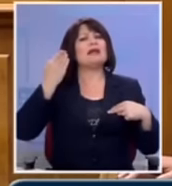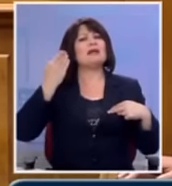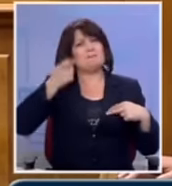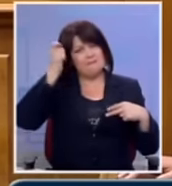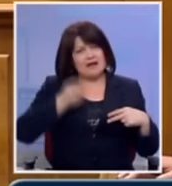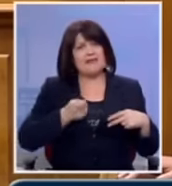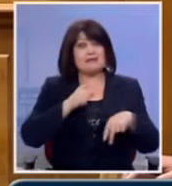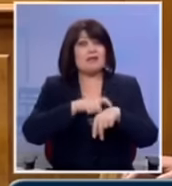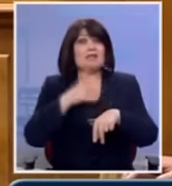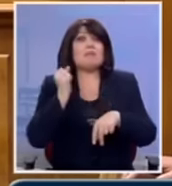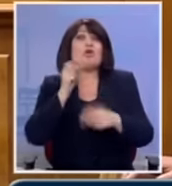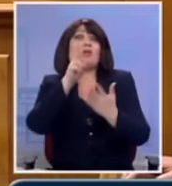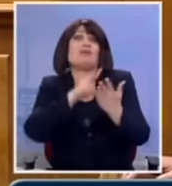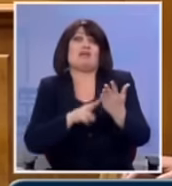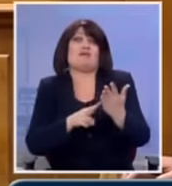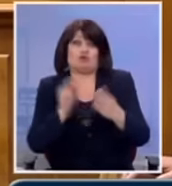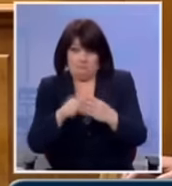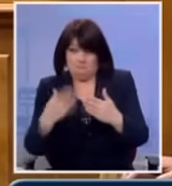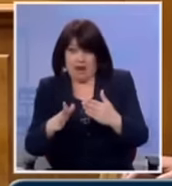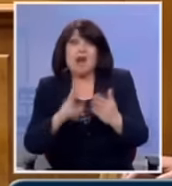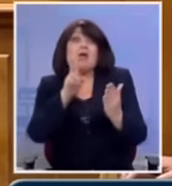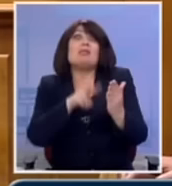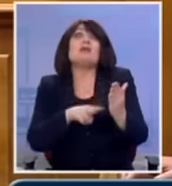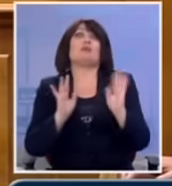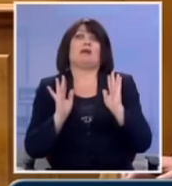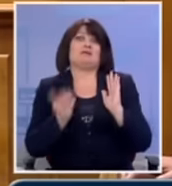ότι δεν πρόλαβε να το διαβάσει αυτό που ψήφισε.